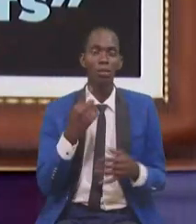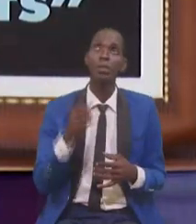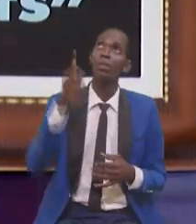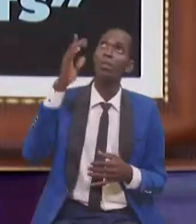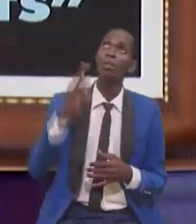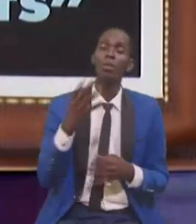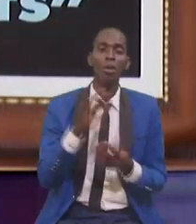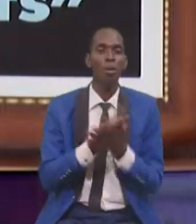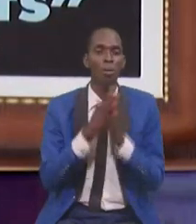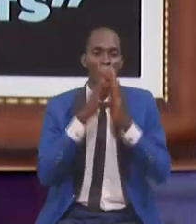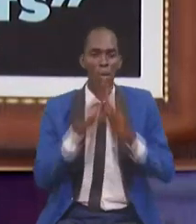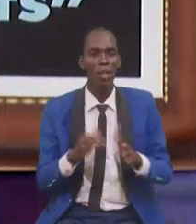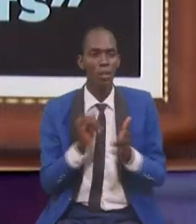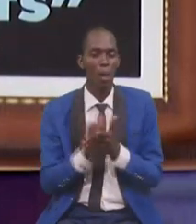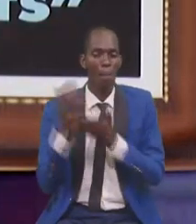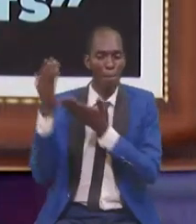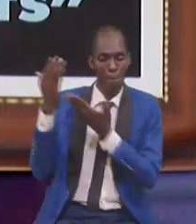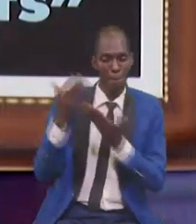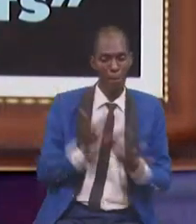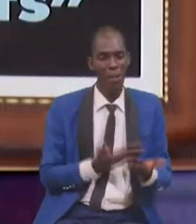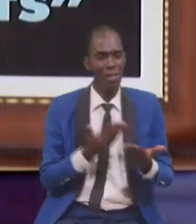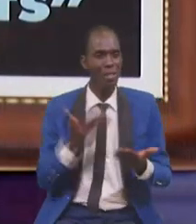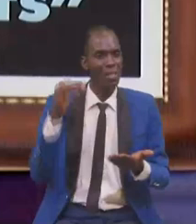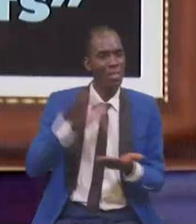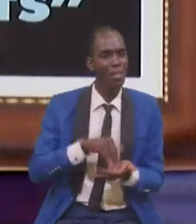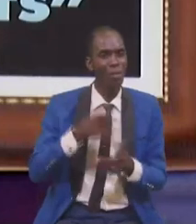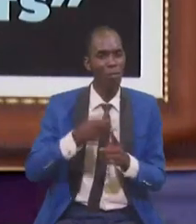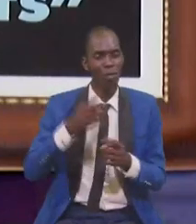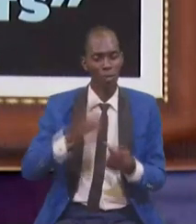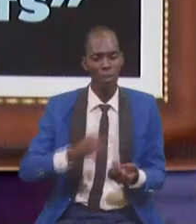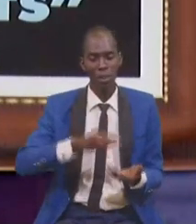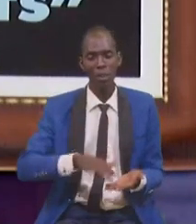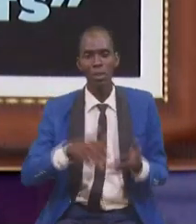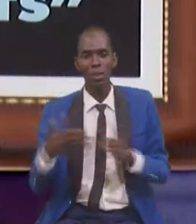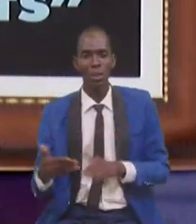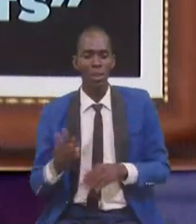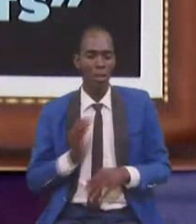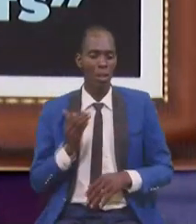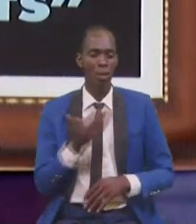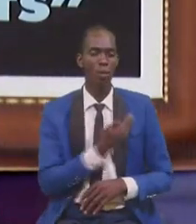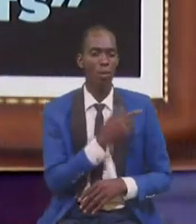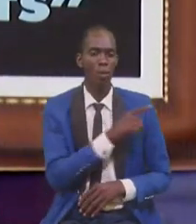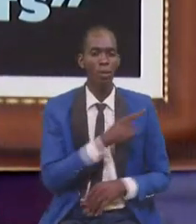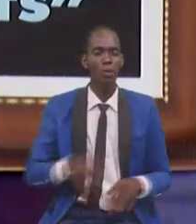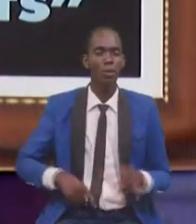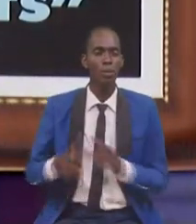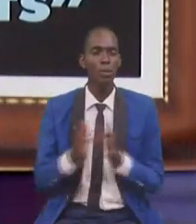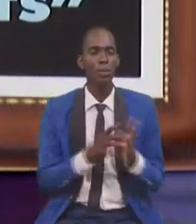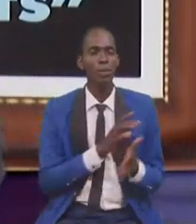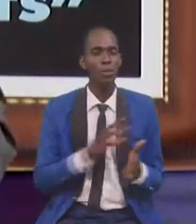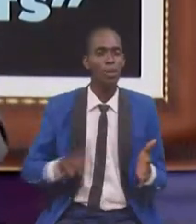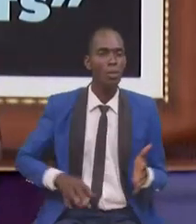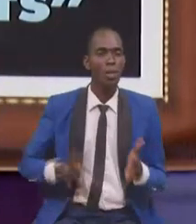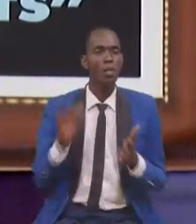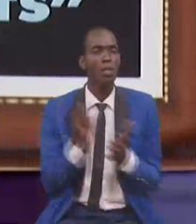Que le Dieu de paix qui a ramené d'entre les morts, le grand pasteur des